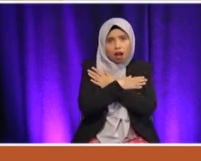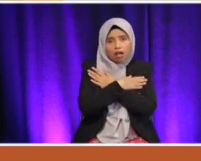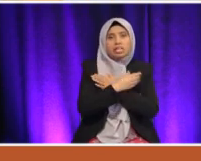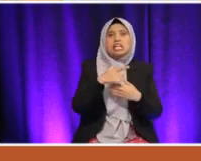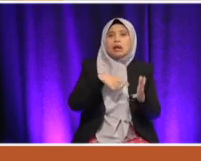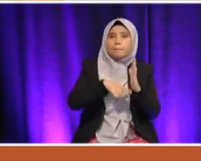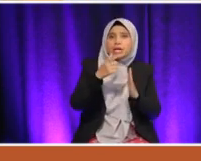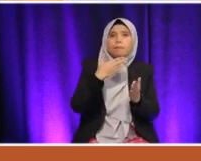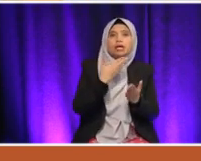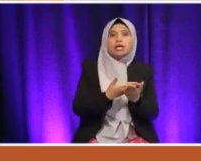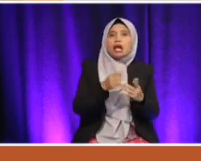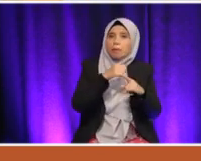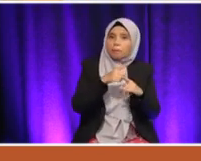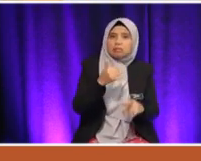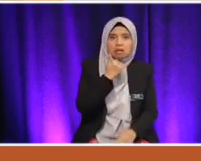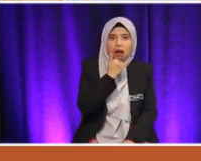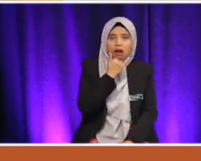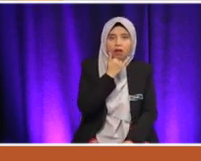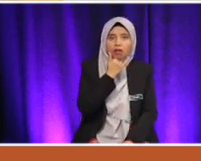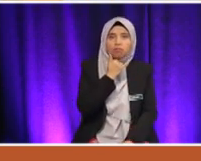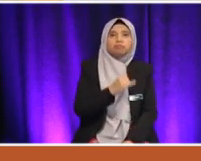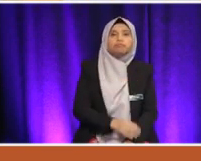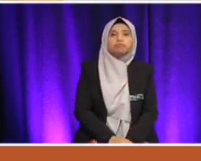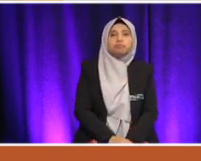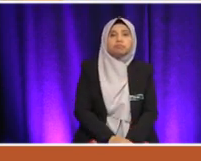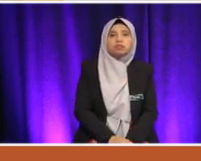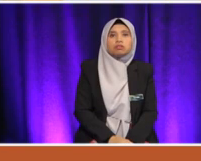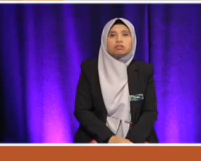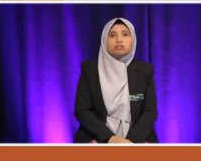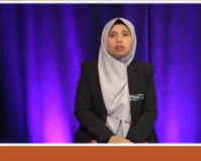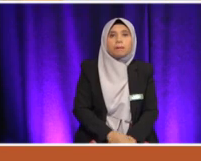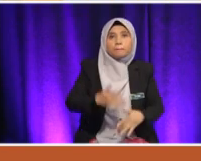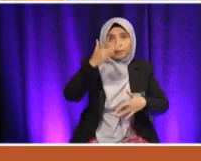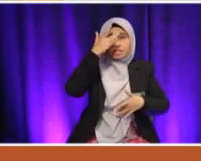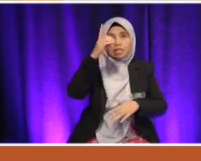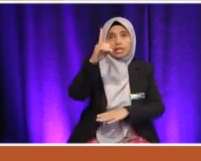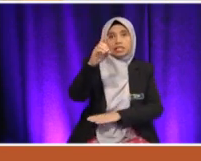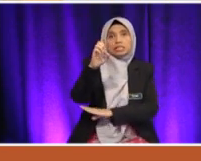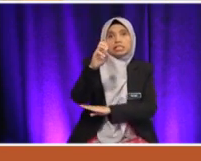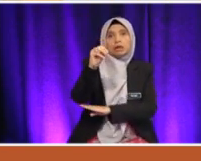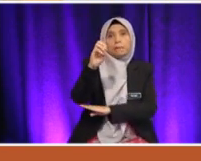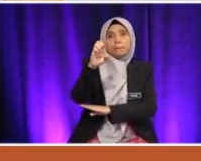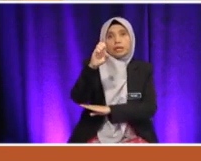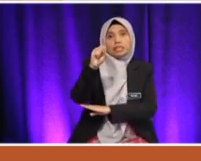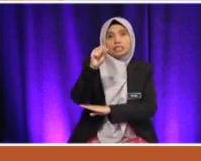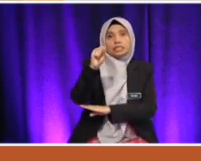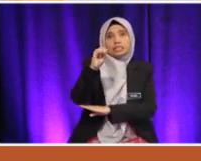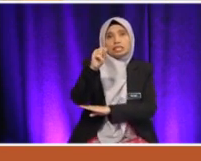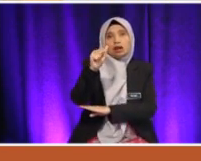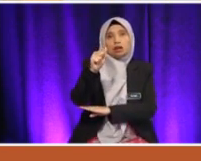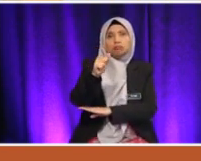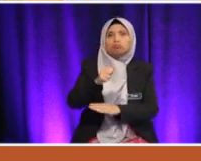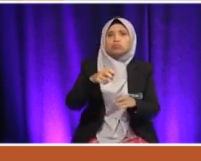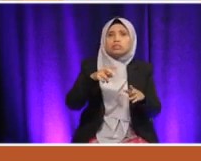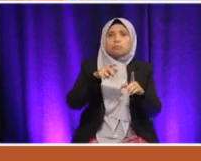sedangkan tanggapan ini adalah salah oke kemudian penyakit dimensi juga menyebabkan pergerakan menjadi tidak selamat